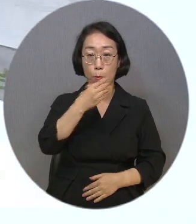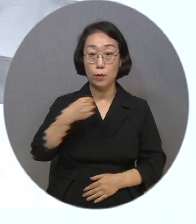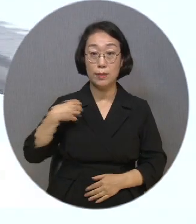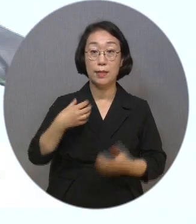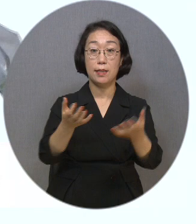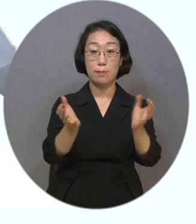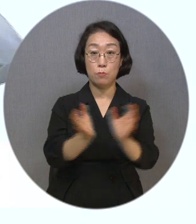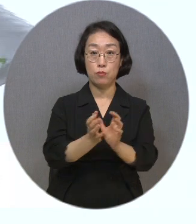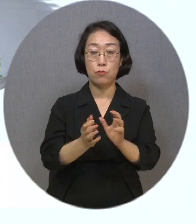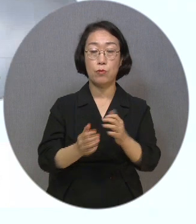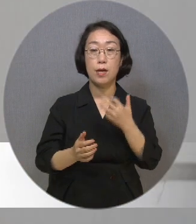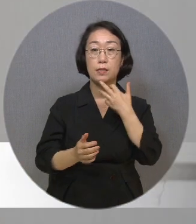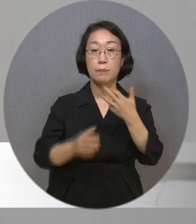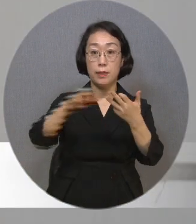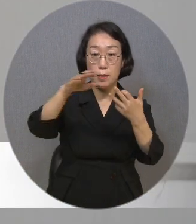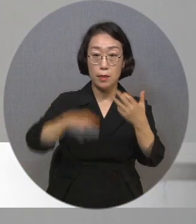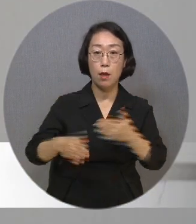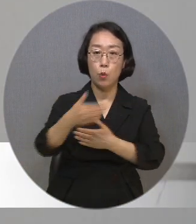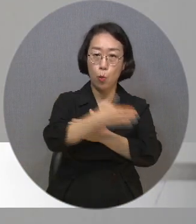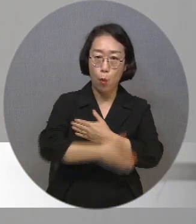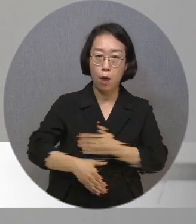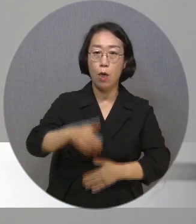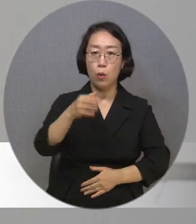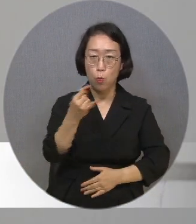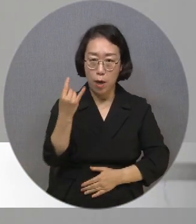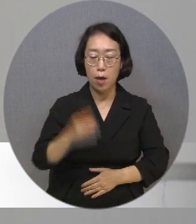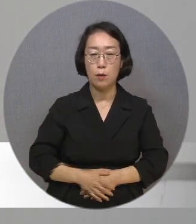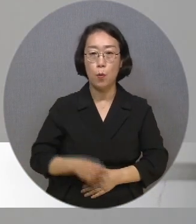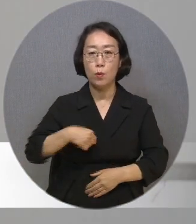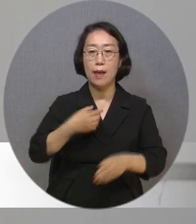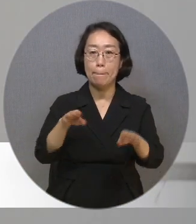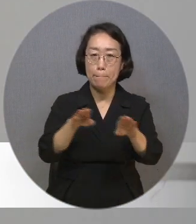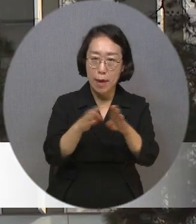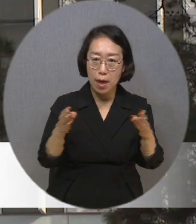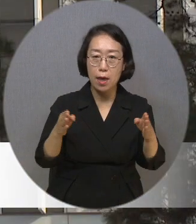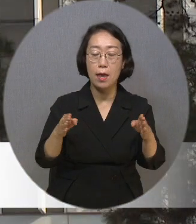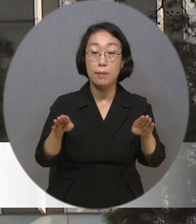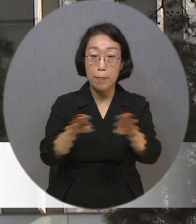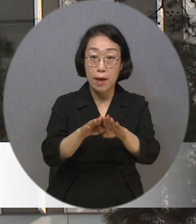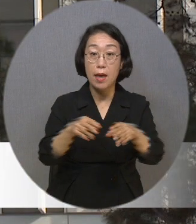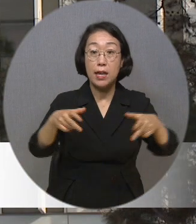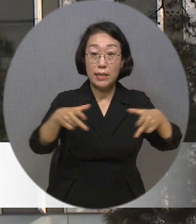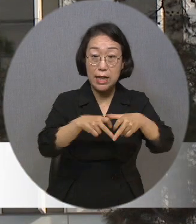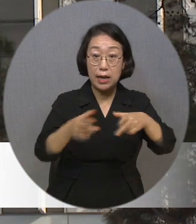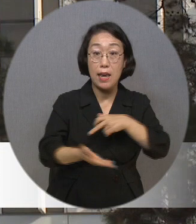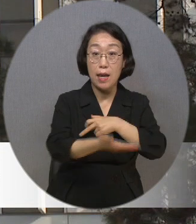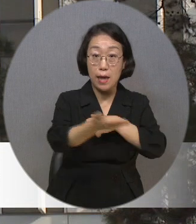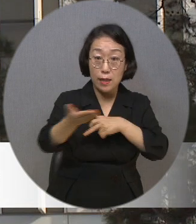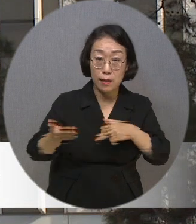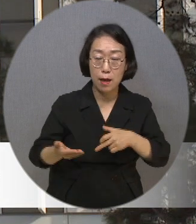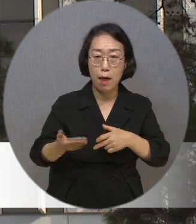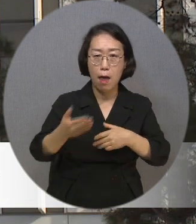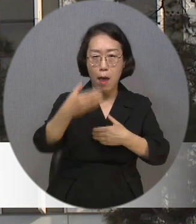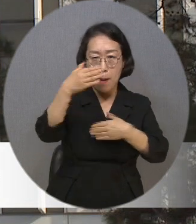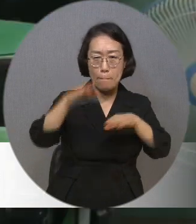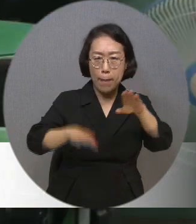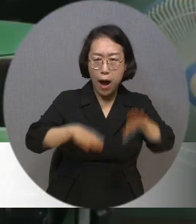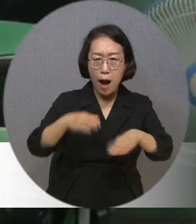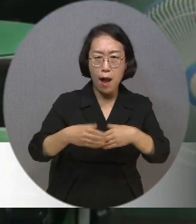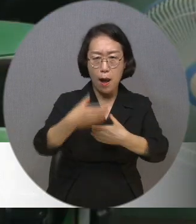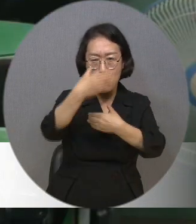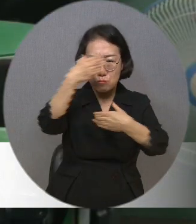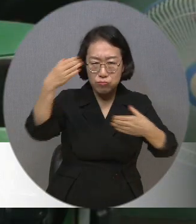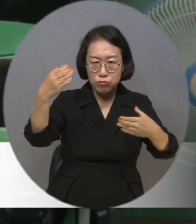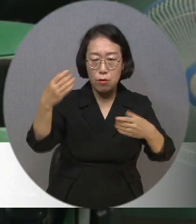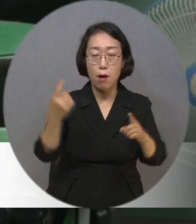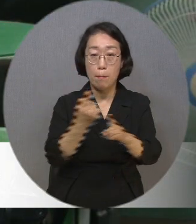보건복지부가 18세 이하 지체, 뇌병변, 지적, 자폐성 장애 아동의 변형된 발 교정과 보완, 보행장애 개선을